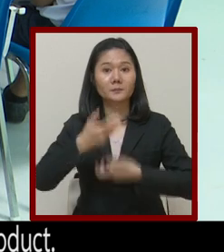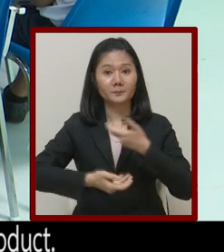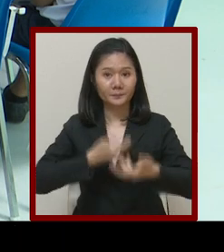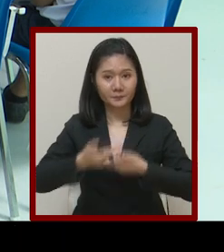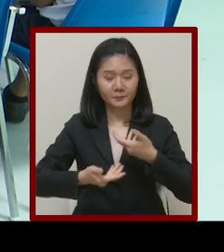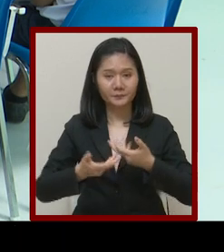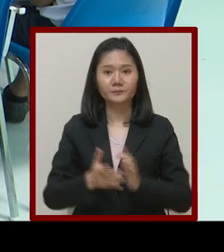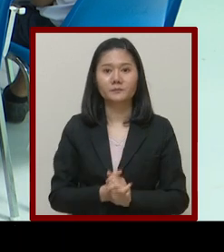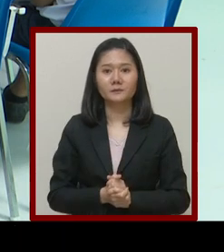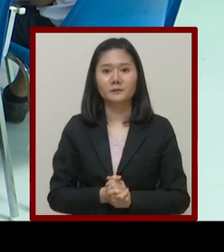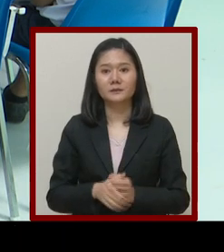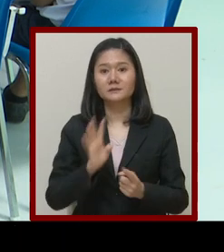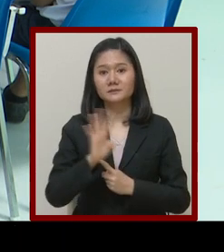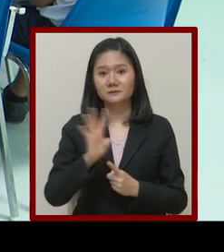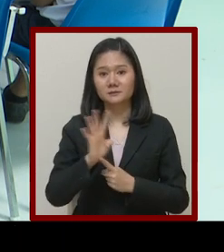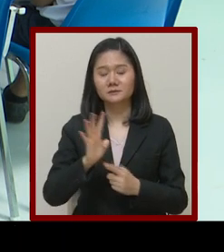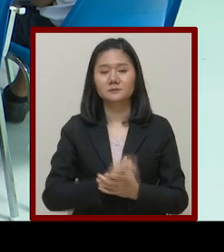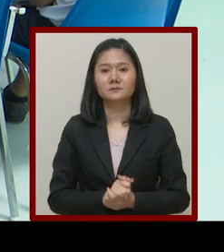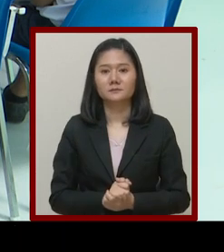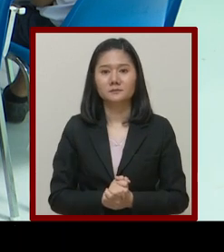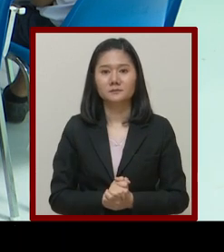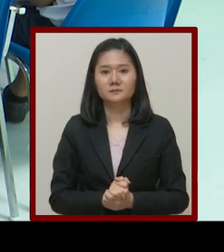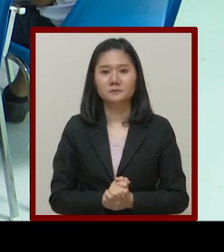ะตัวที่4ค่ะ